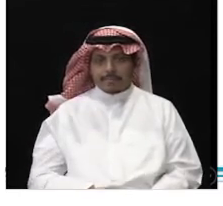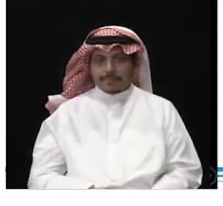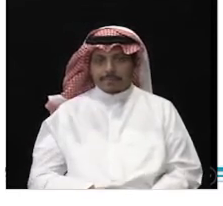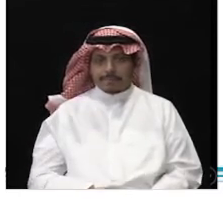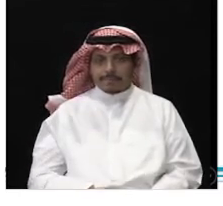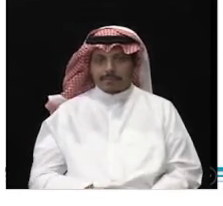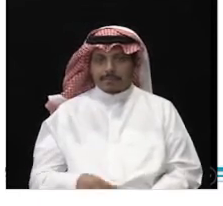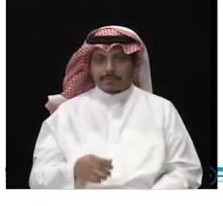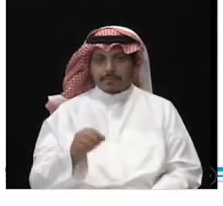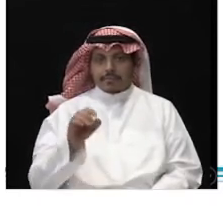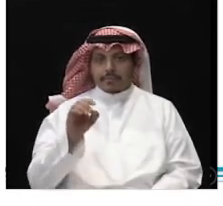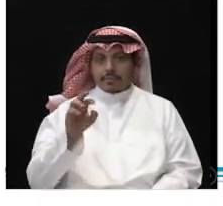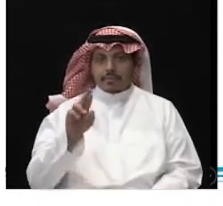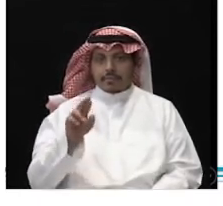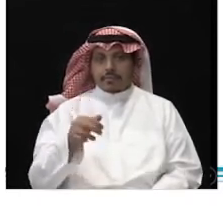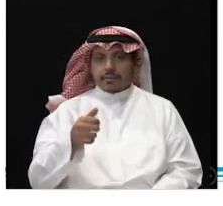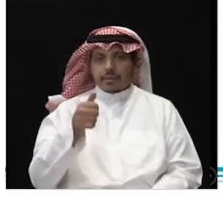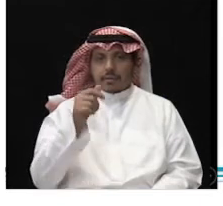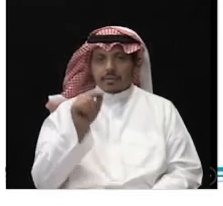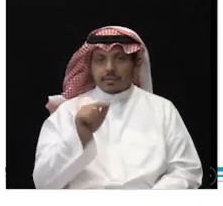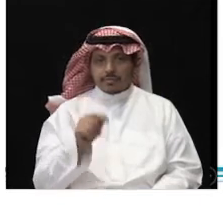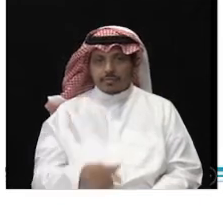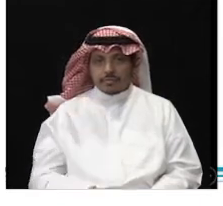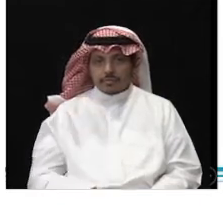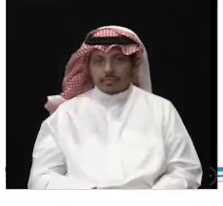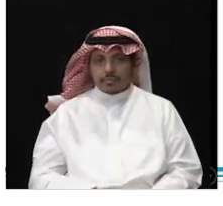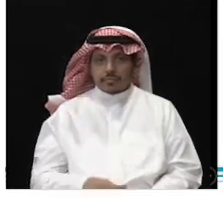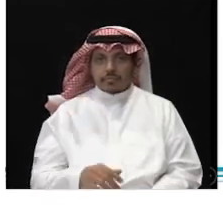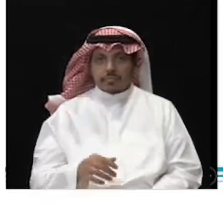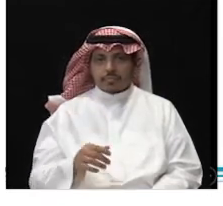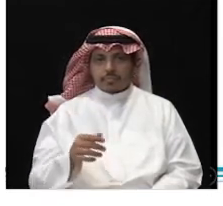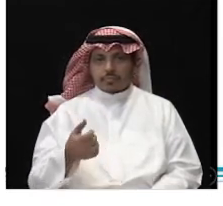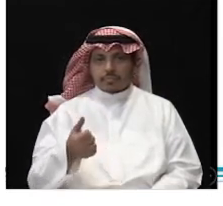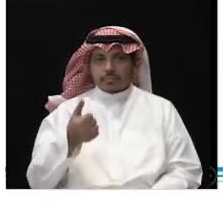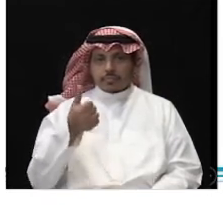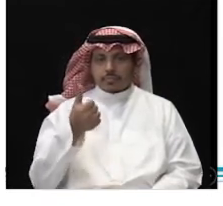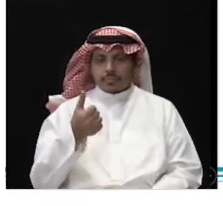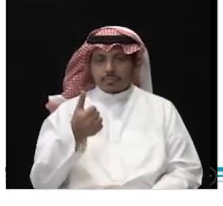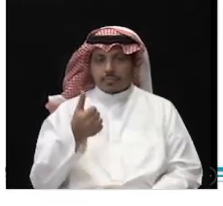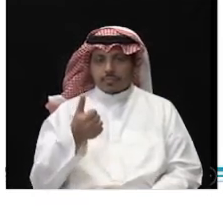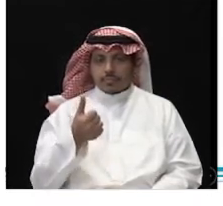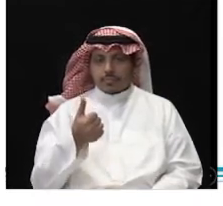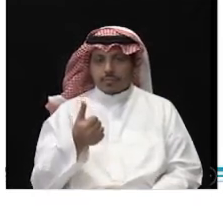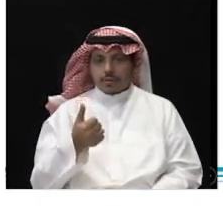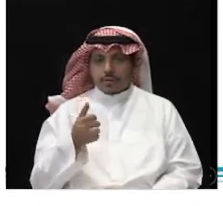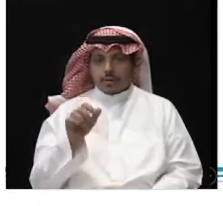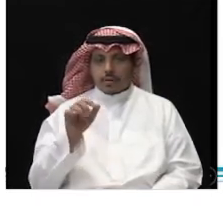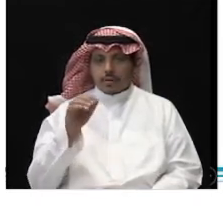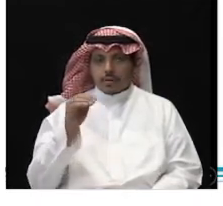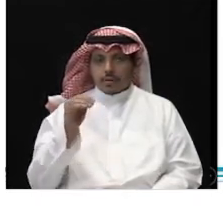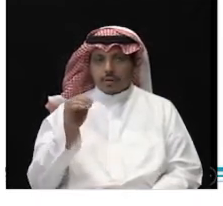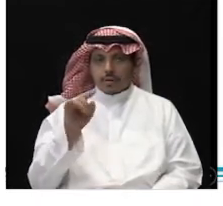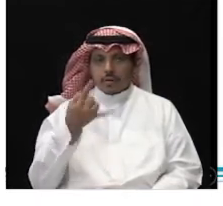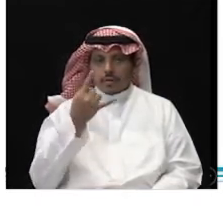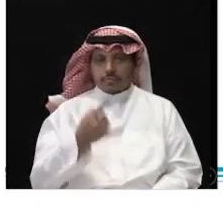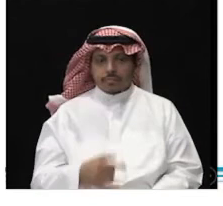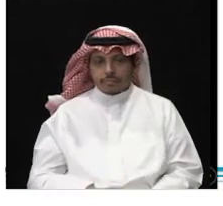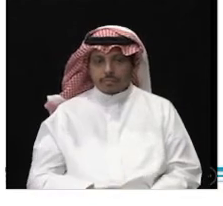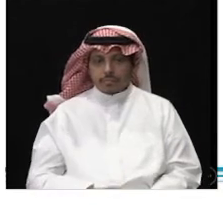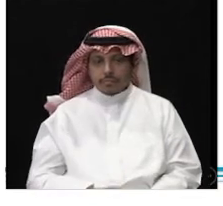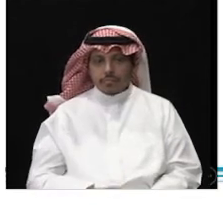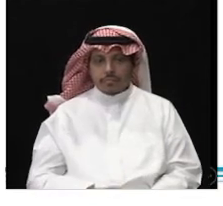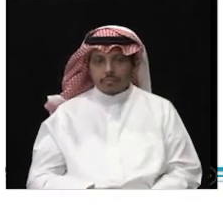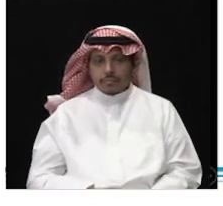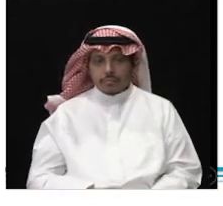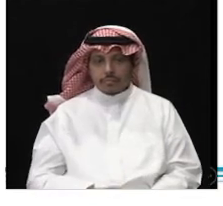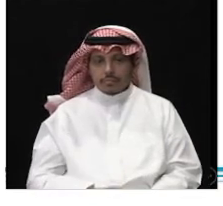لاحظ معي الآن، هنا لا توجد ألف بعد التنوين، أليس كذلك؟ لاحظوا هنا ألف وهنا، لكن هنا لا يوجد